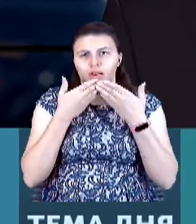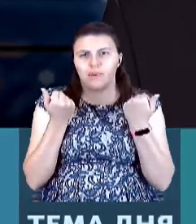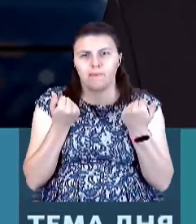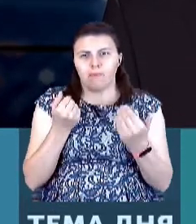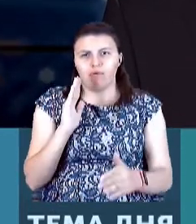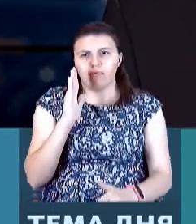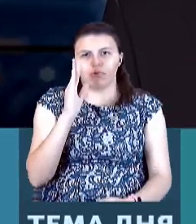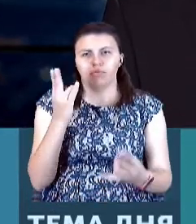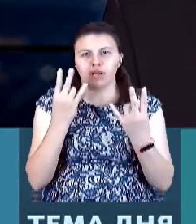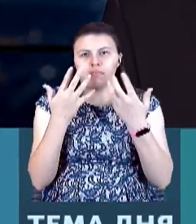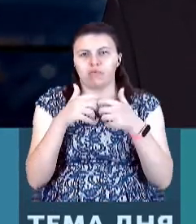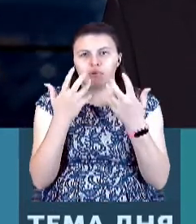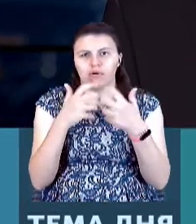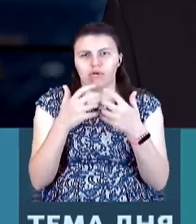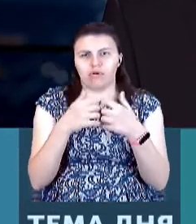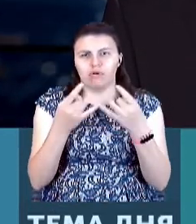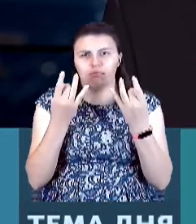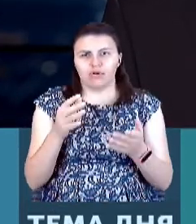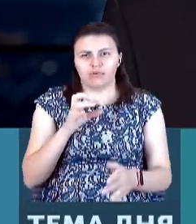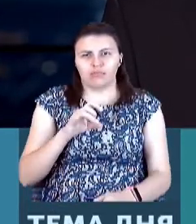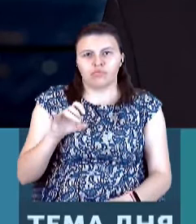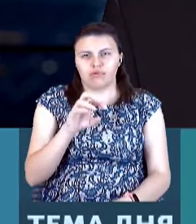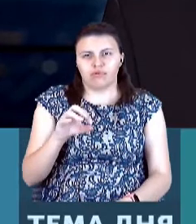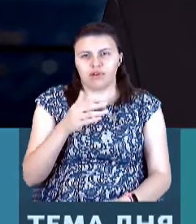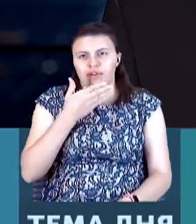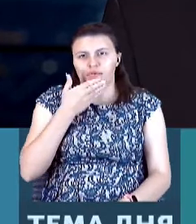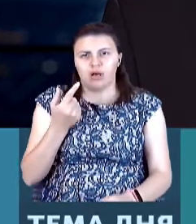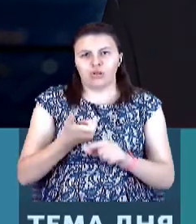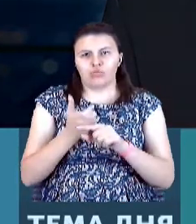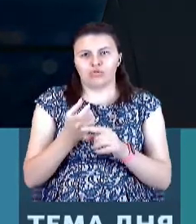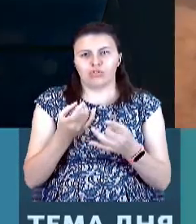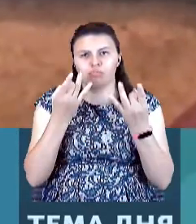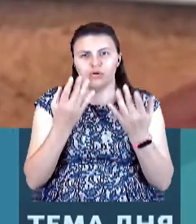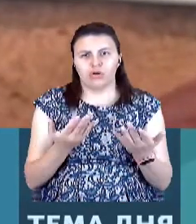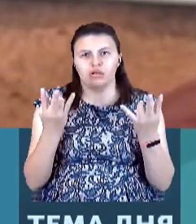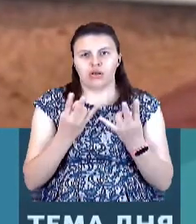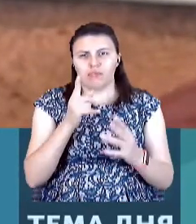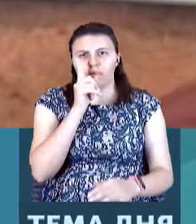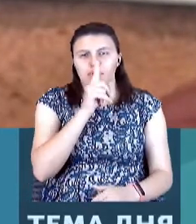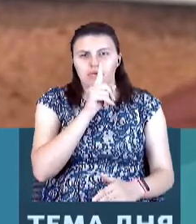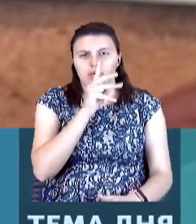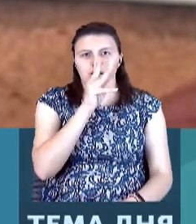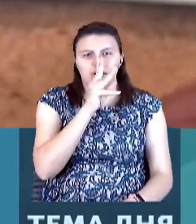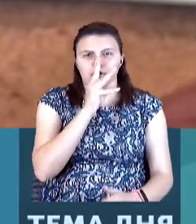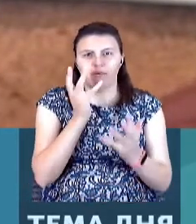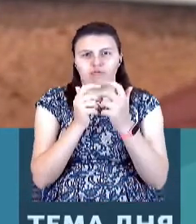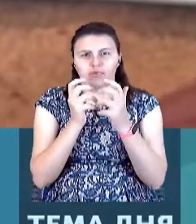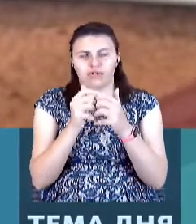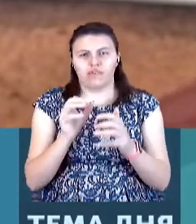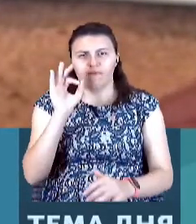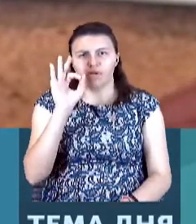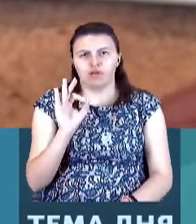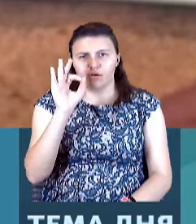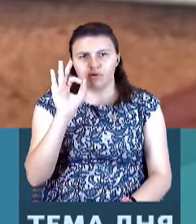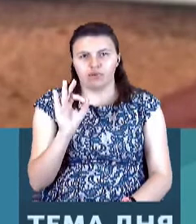просто зараз у мене під рукою немає калькулятора, щоб це порахувати. Це дуже просто. Треба взяти мінімальну заробітну плату і вирахувати той відсоток, який